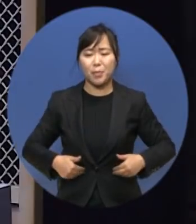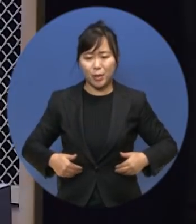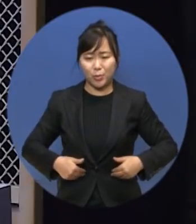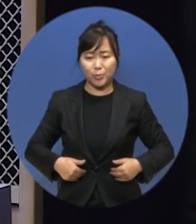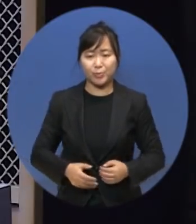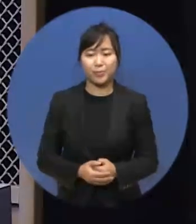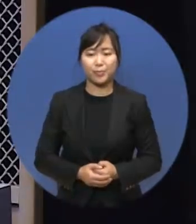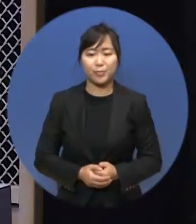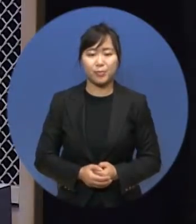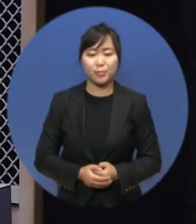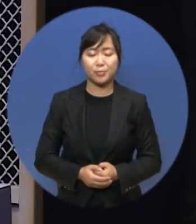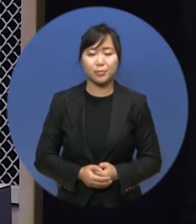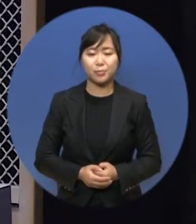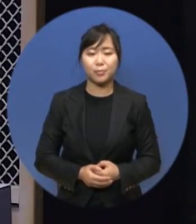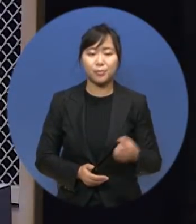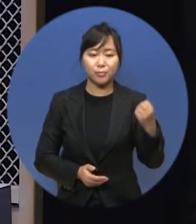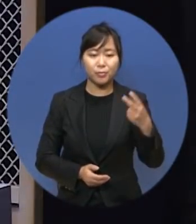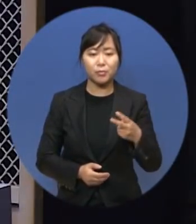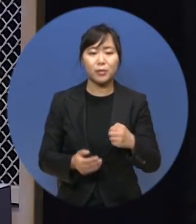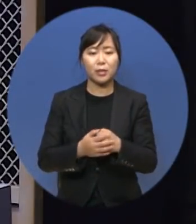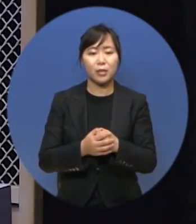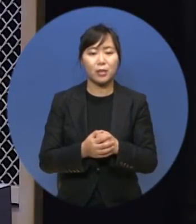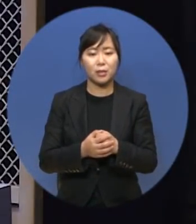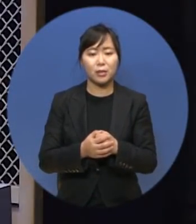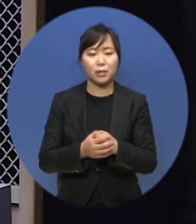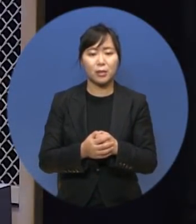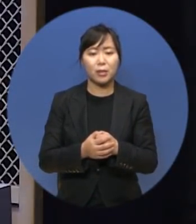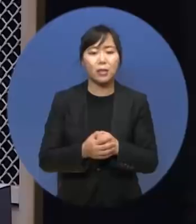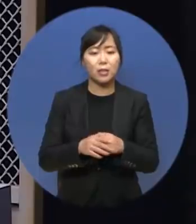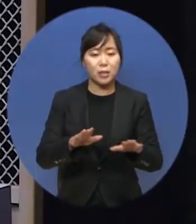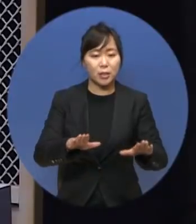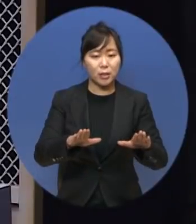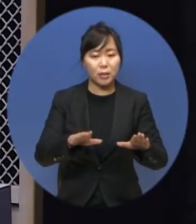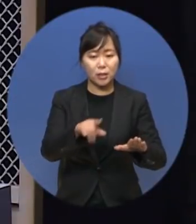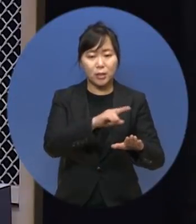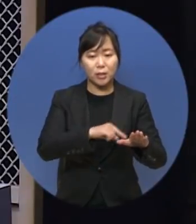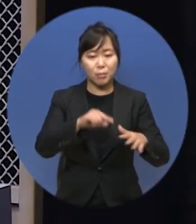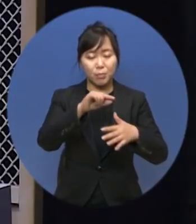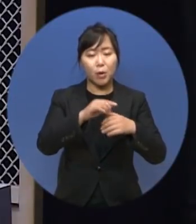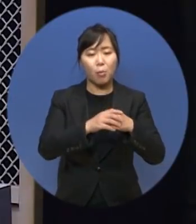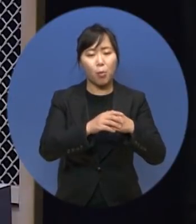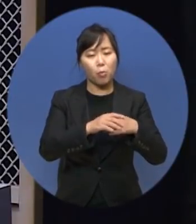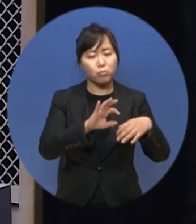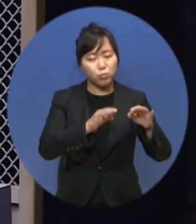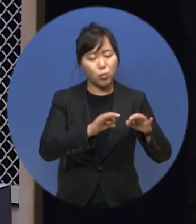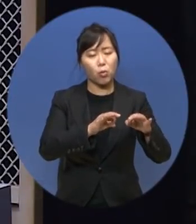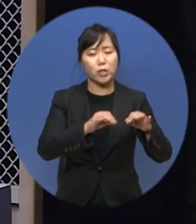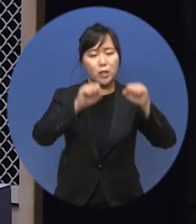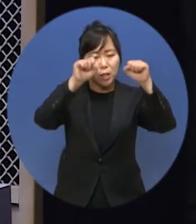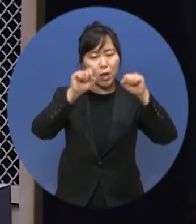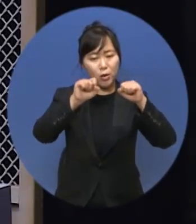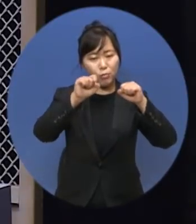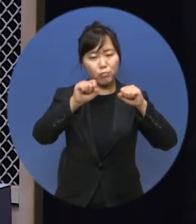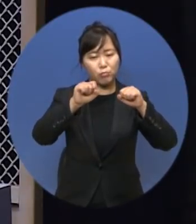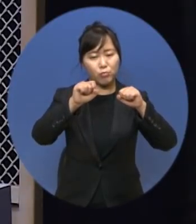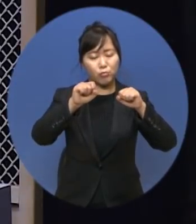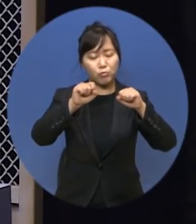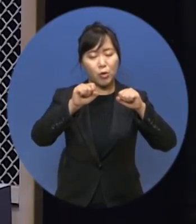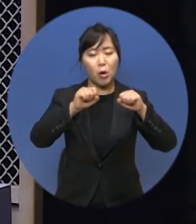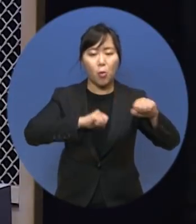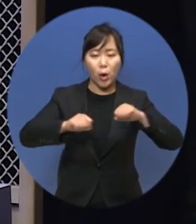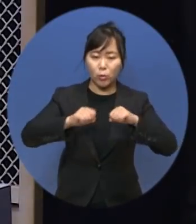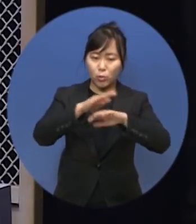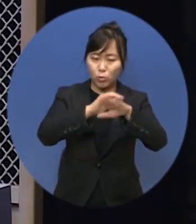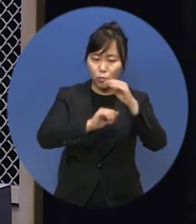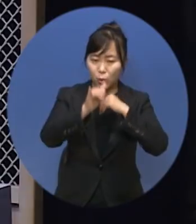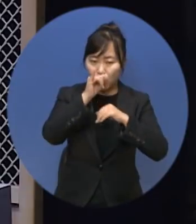거라고 생각이 되고요. 그다음에 자해사용 표준사업장 아이템에 지금 일부 나타나고 있으면 프로 체육 활동 선수들도 있고